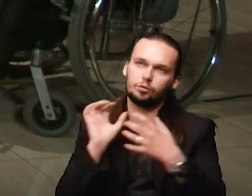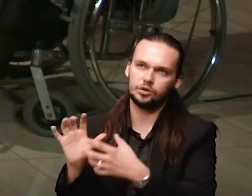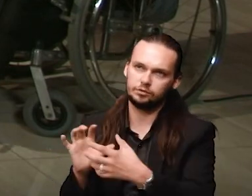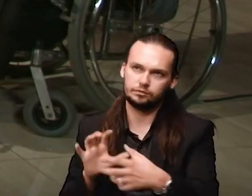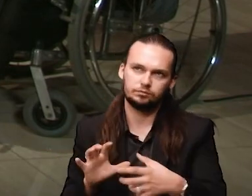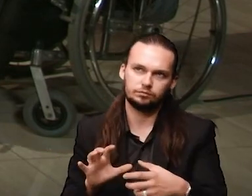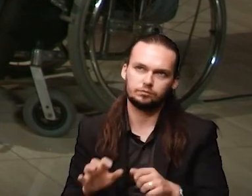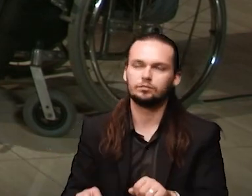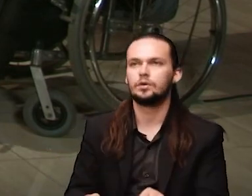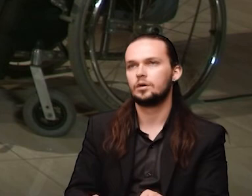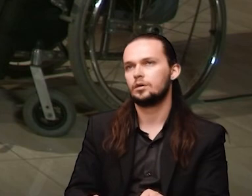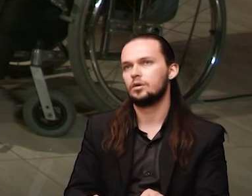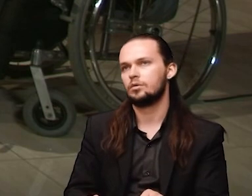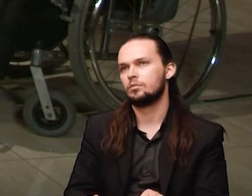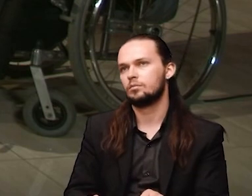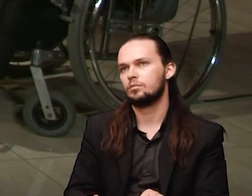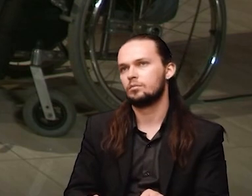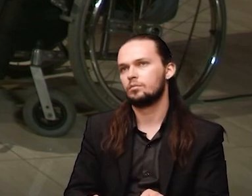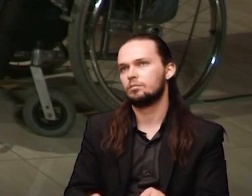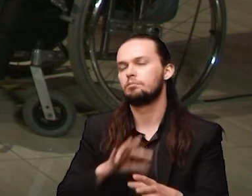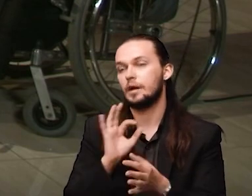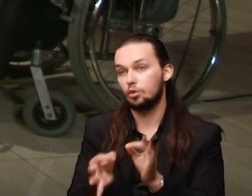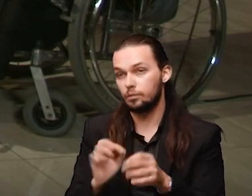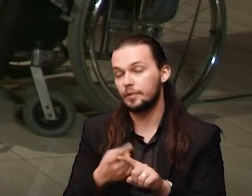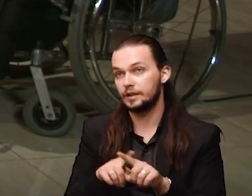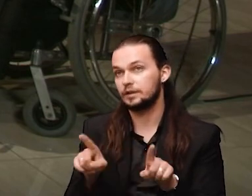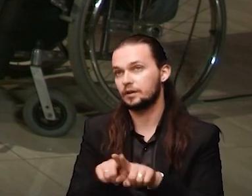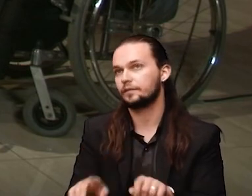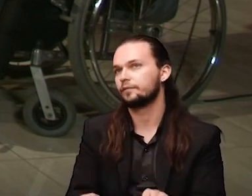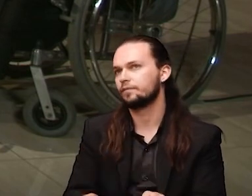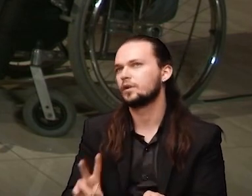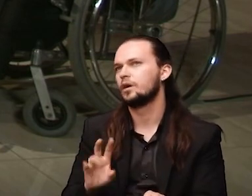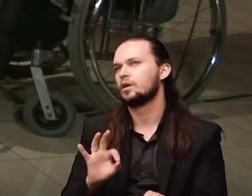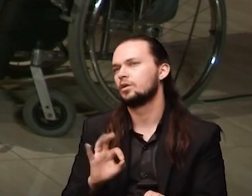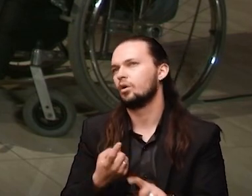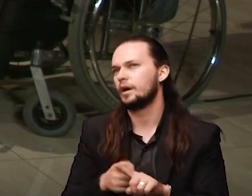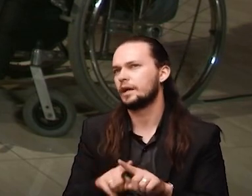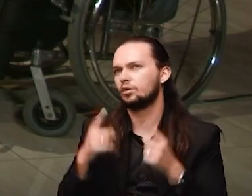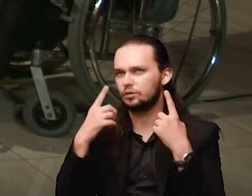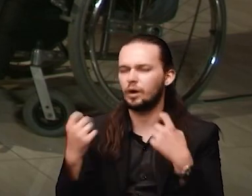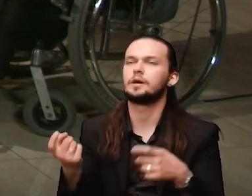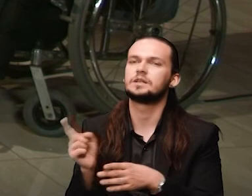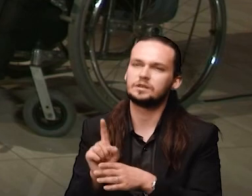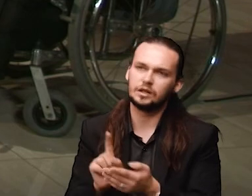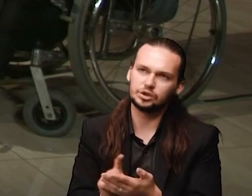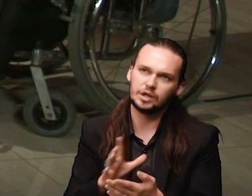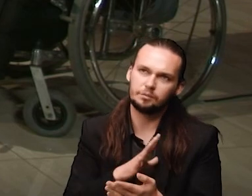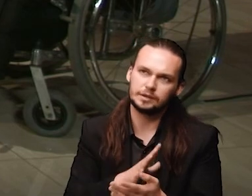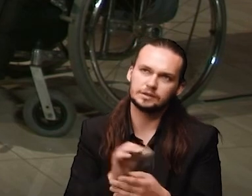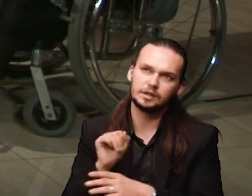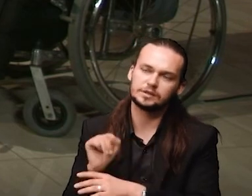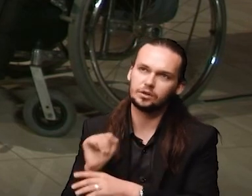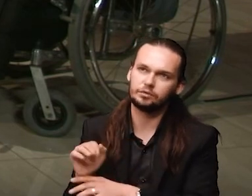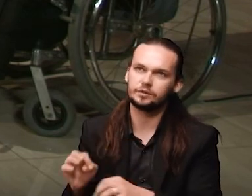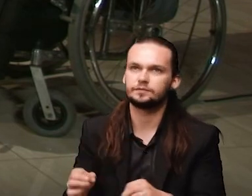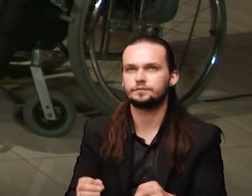вот не выполняется это, а вообще по нормам это так. Я понимаю, но тем не менее, все-таки я считаю, что эта информация должна быть еще и... на остановке.